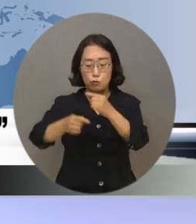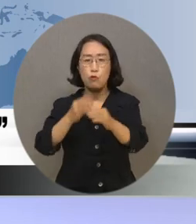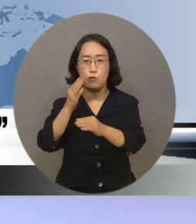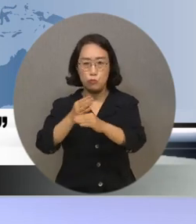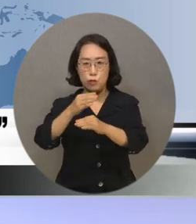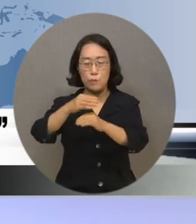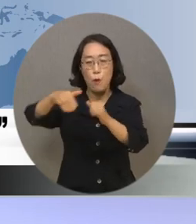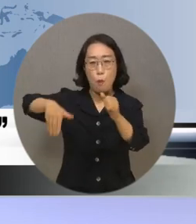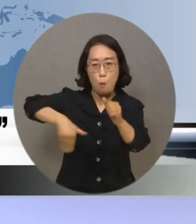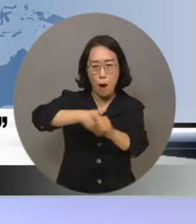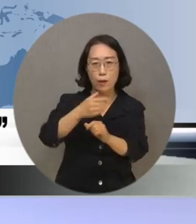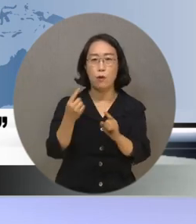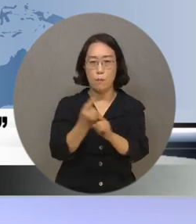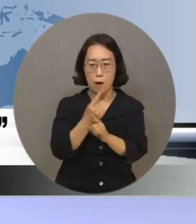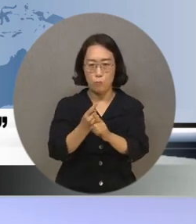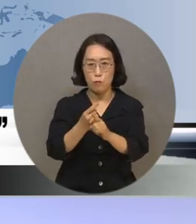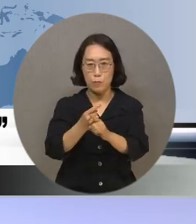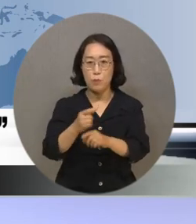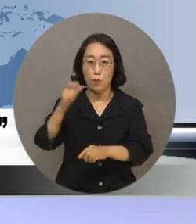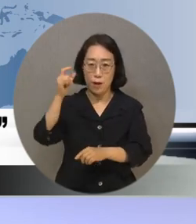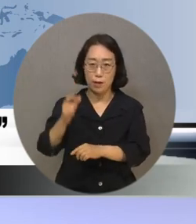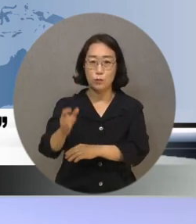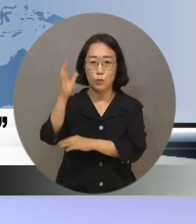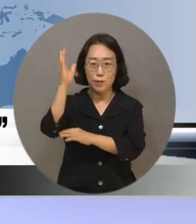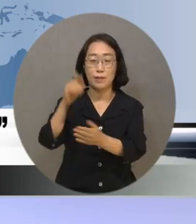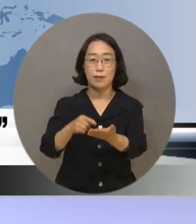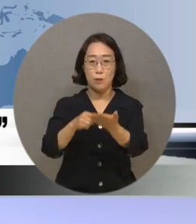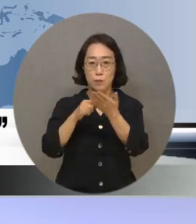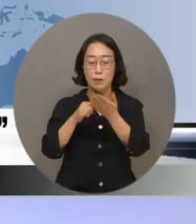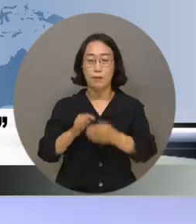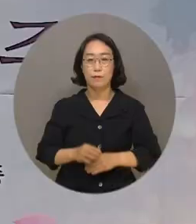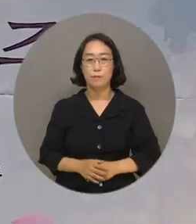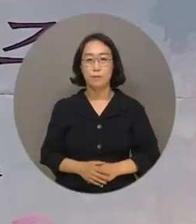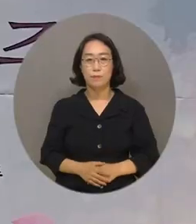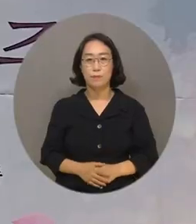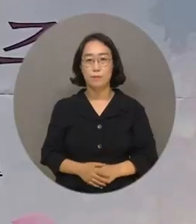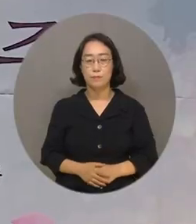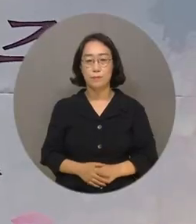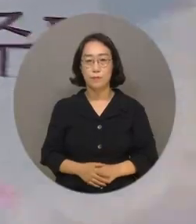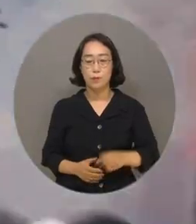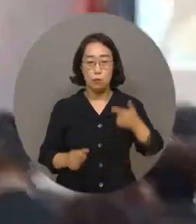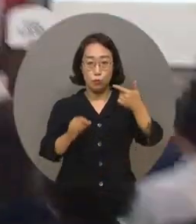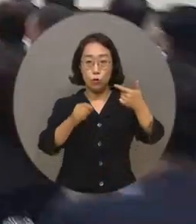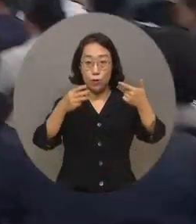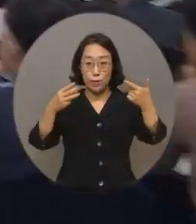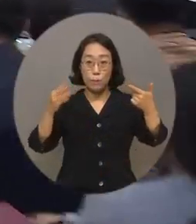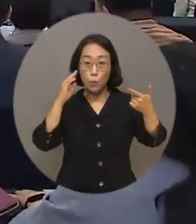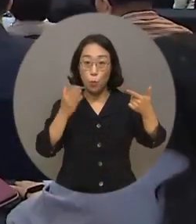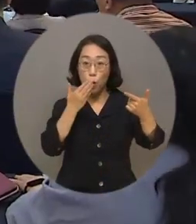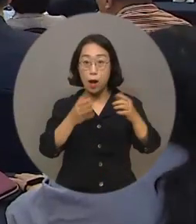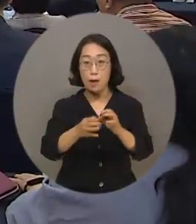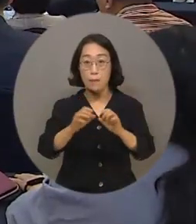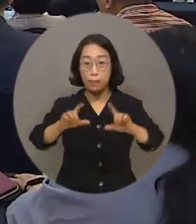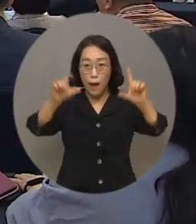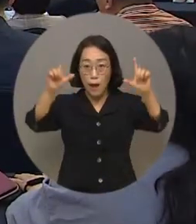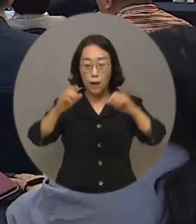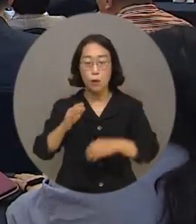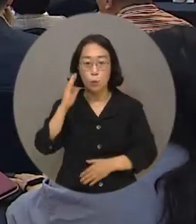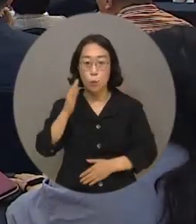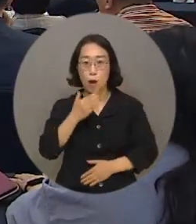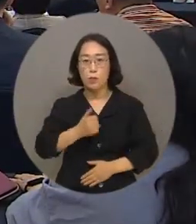농교육 환경 마련이 강조됐는데요 최유라 기자입니다 6월 3일 농아인의 날은 농아인의